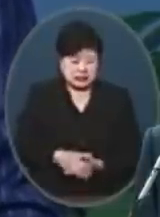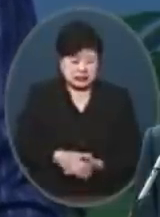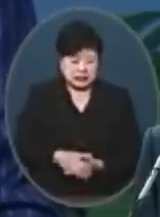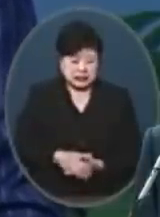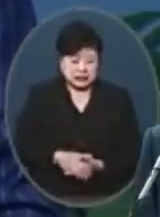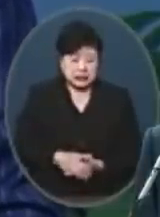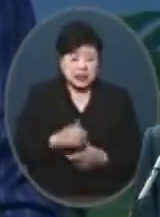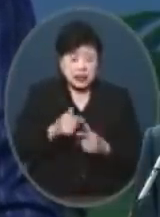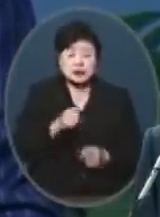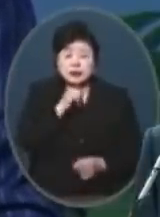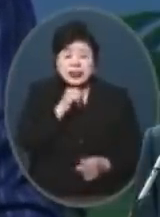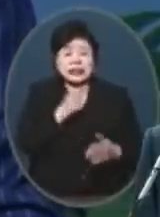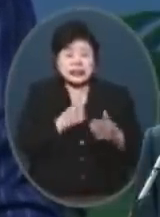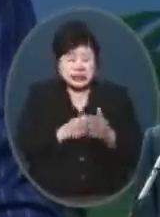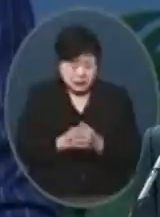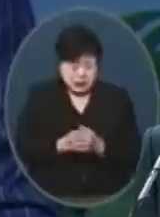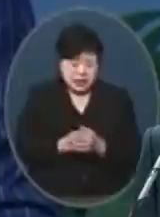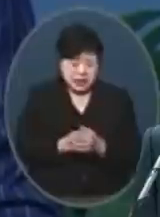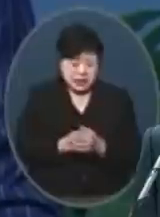그의 가난함으로 인하여